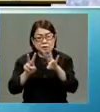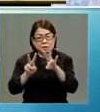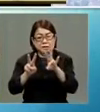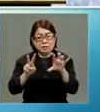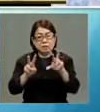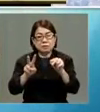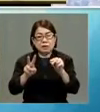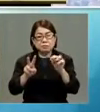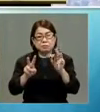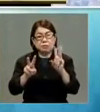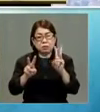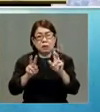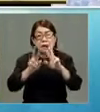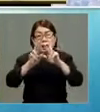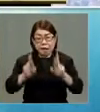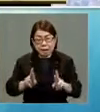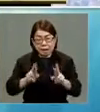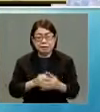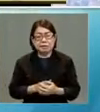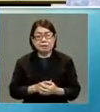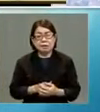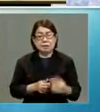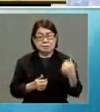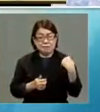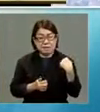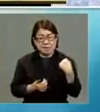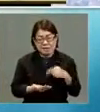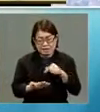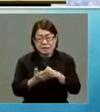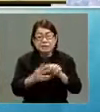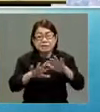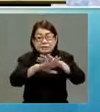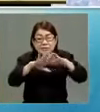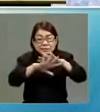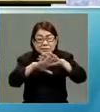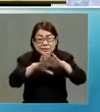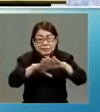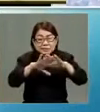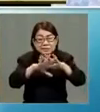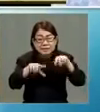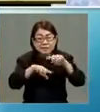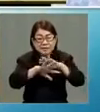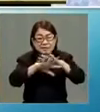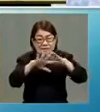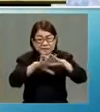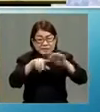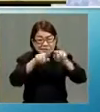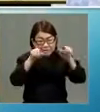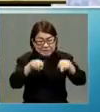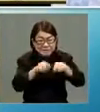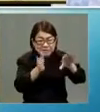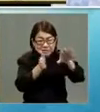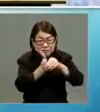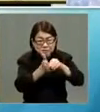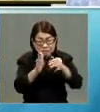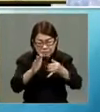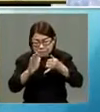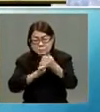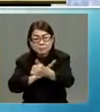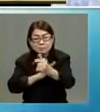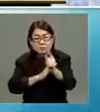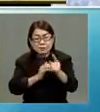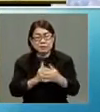26,736 ร้านค้าครับมีผู้เช็คเอาท์นะครับเช็คเอาท์จากระบบก็คือมีผู้ใช้งานแล้วนะครับกับระบบนี้นะครับ